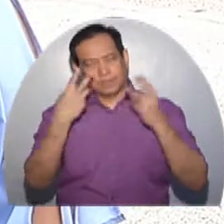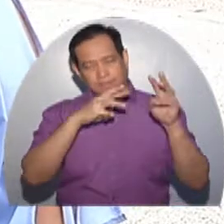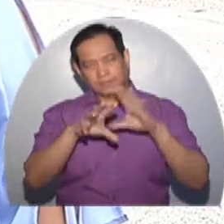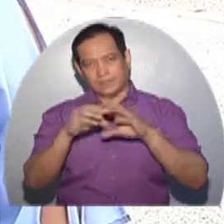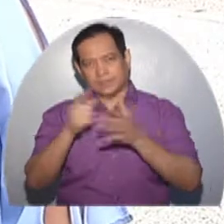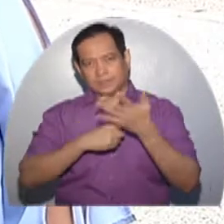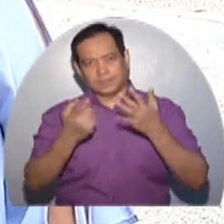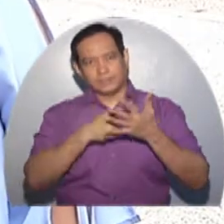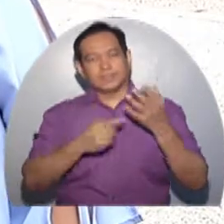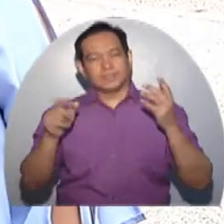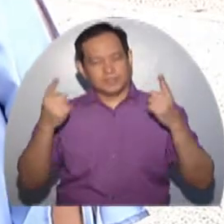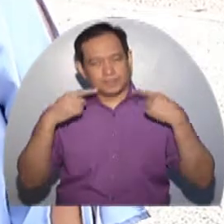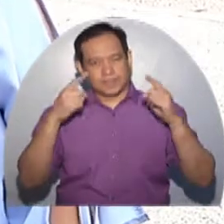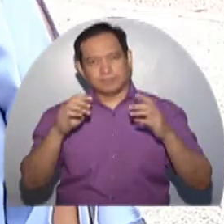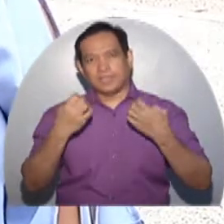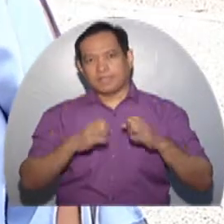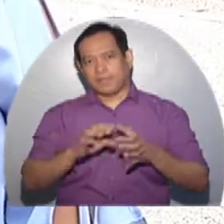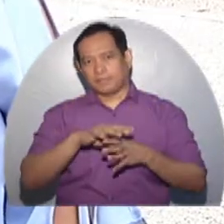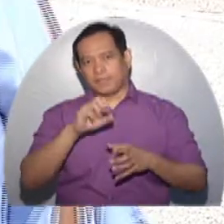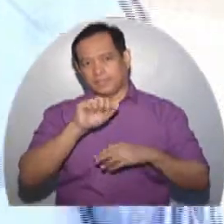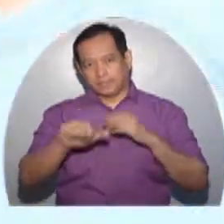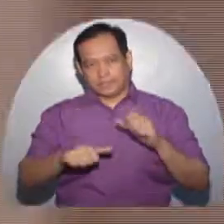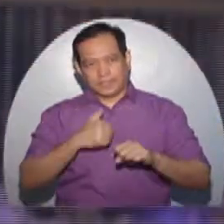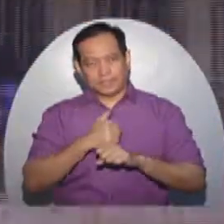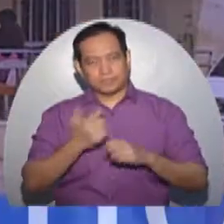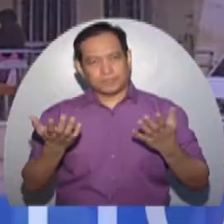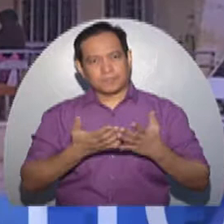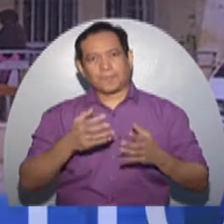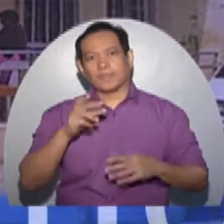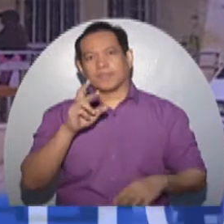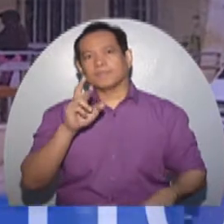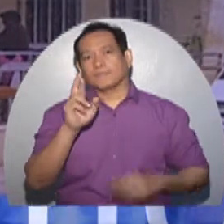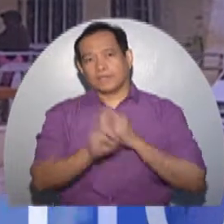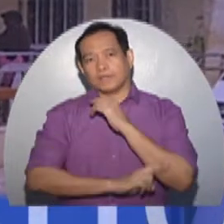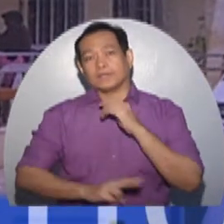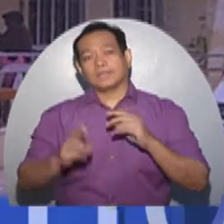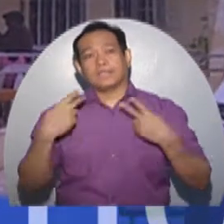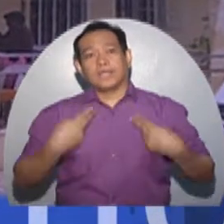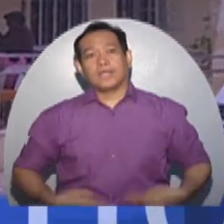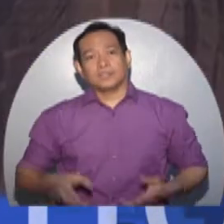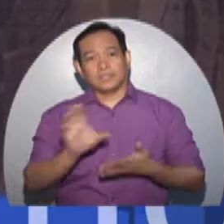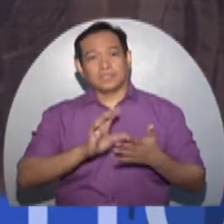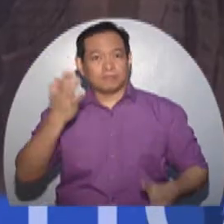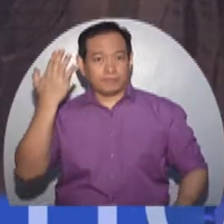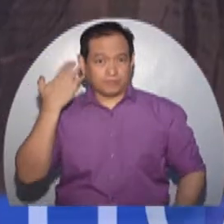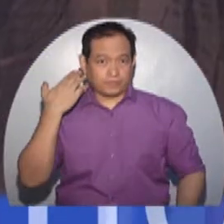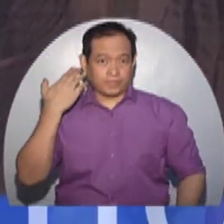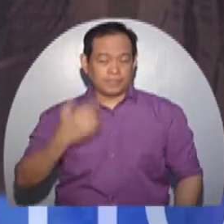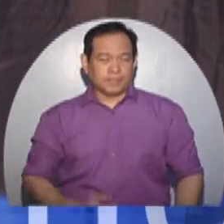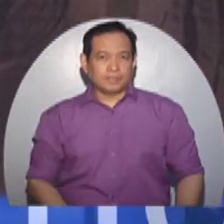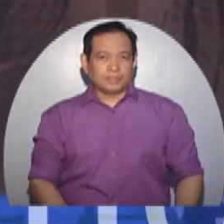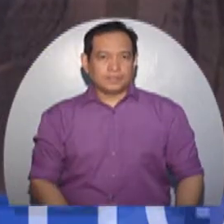sa pinakamatagumpay na event na ito ng SM Foundation. Ito ang Rural Health Center noon.